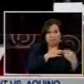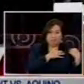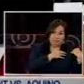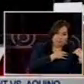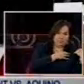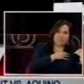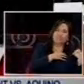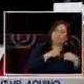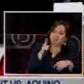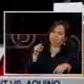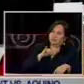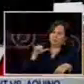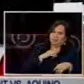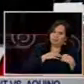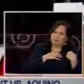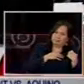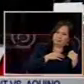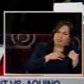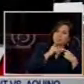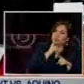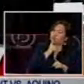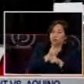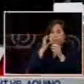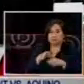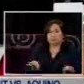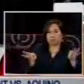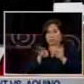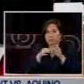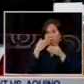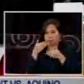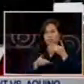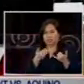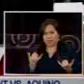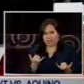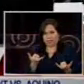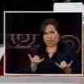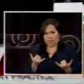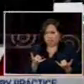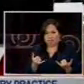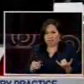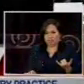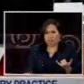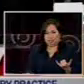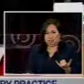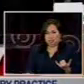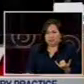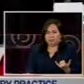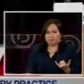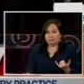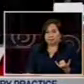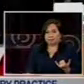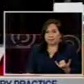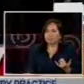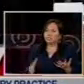Talaga naman ho, napaka-importante nitong proseso na ito this is, you know, this is very, this